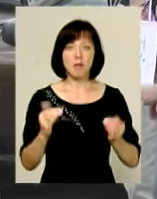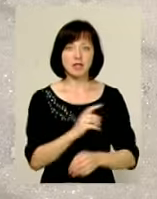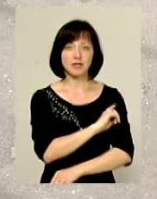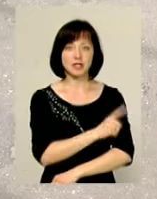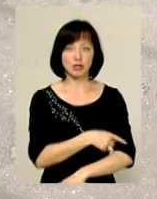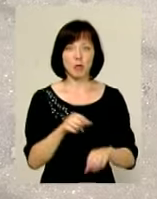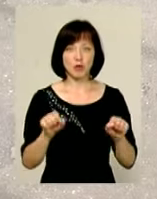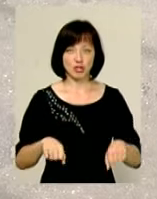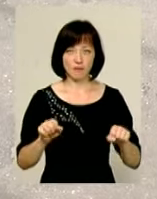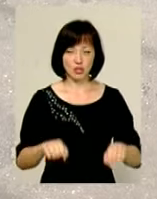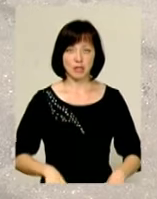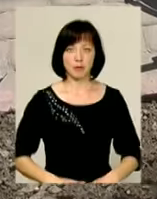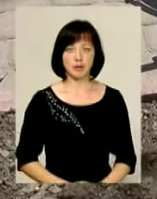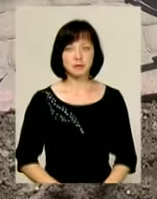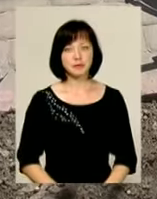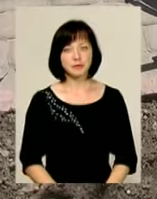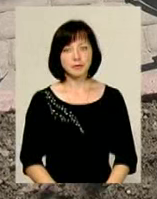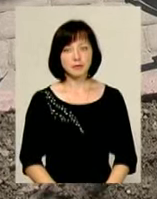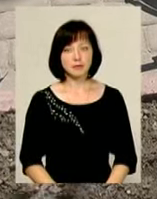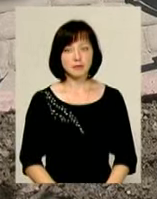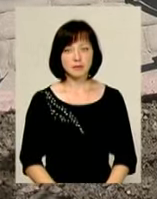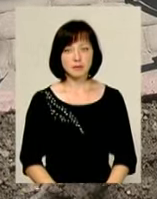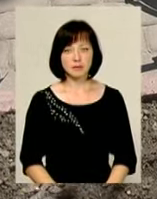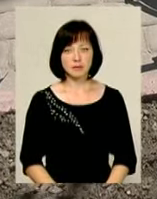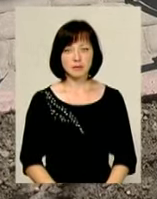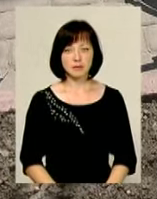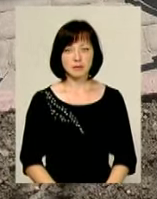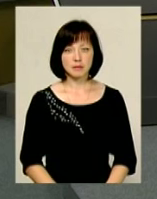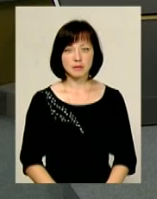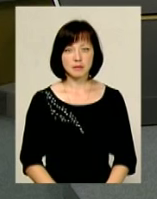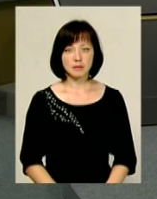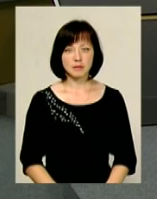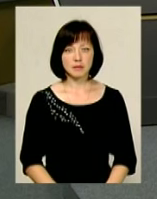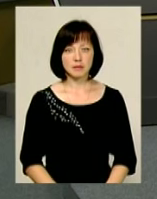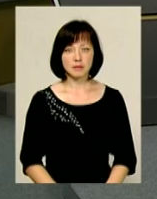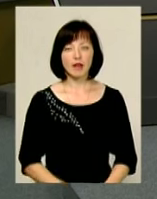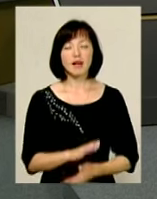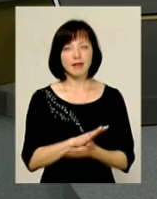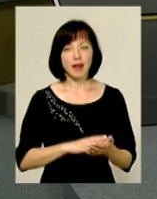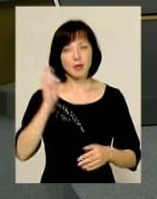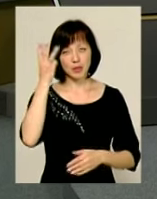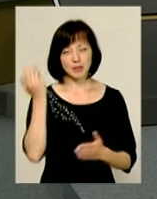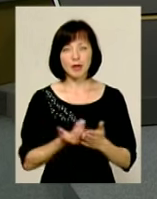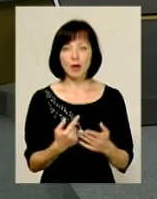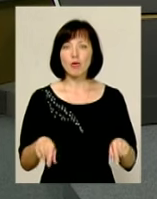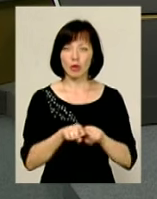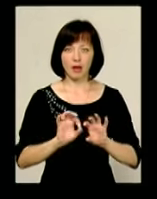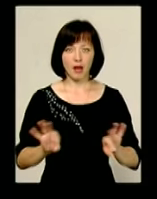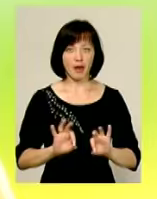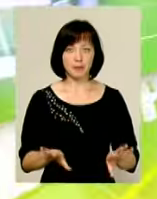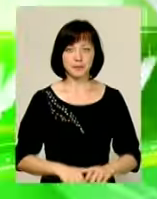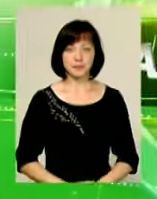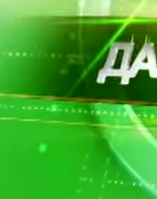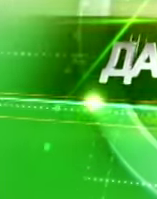можливостями. Юлія Стафурова, Володимир Саприкін для інформаційного випуску. Далі Подільській панорамі про таке.